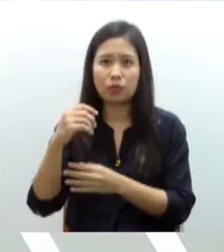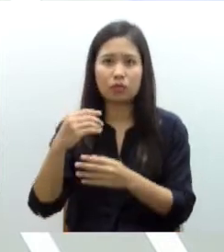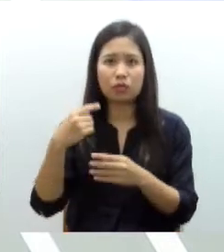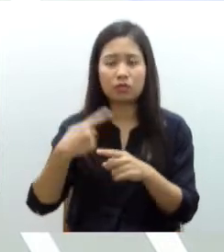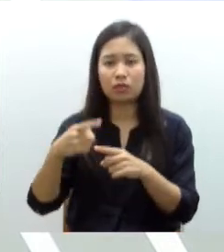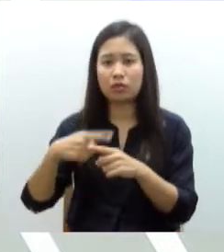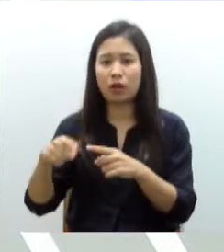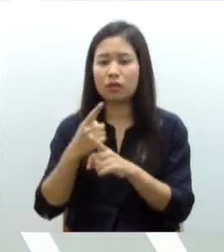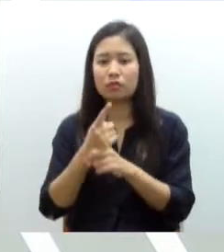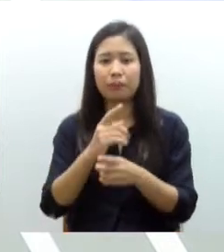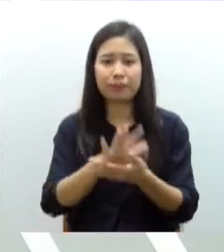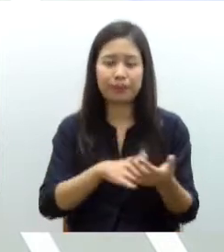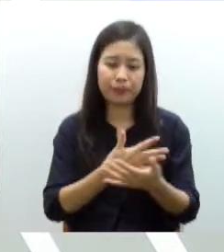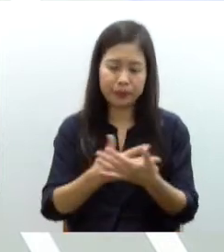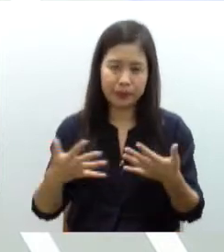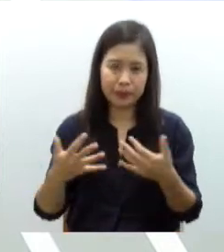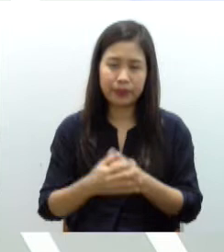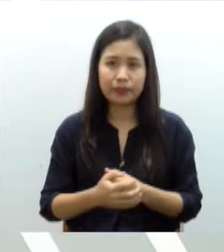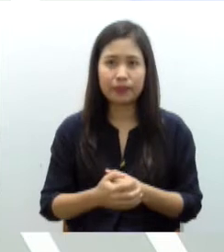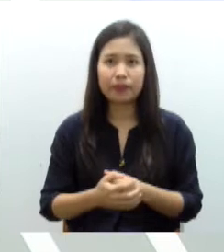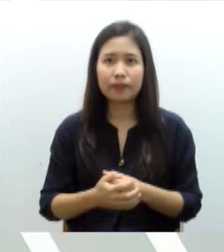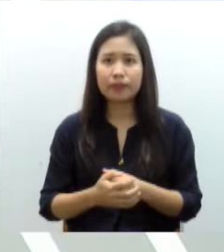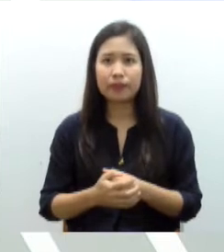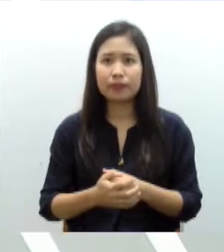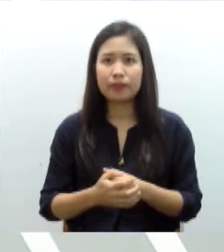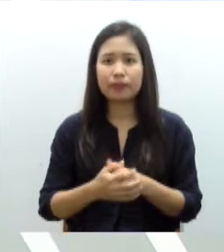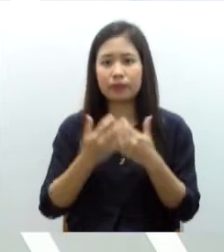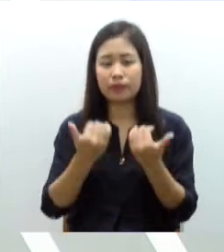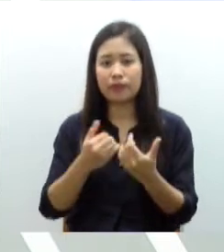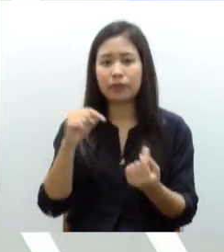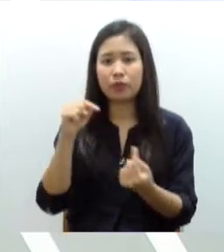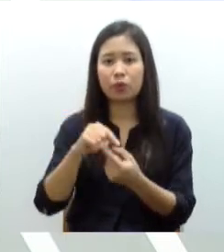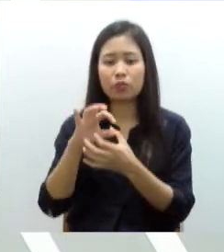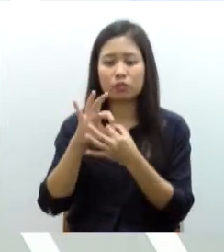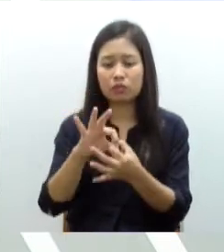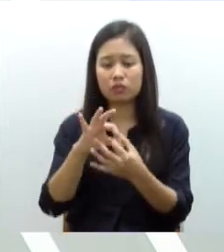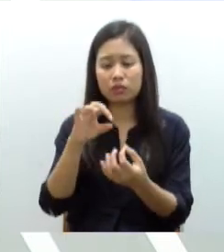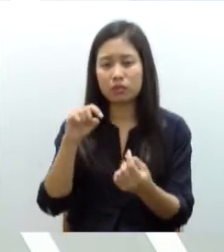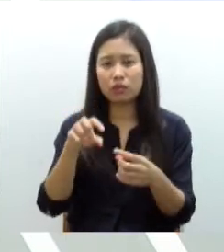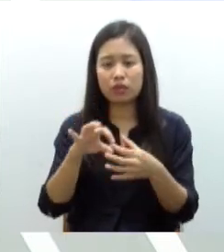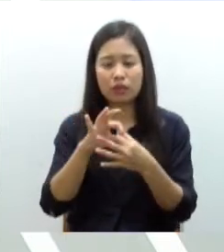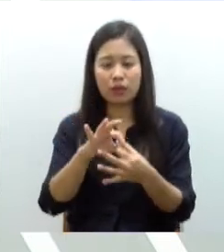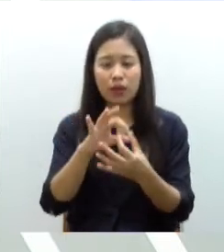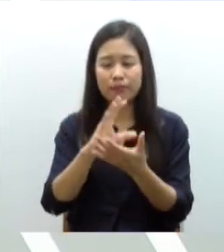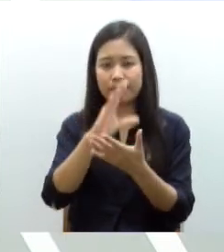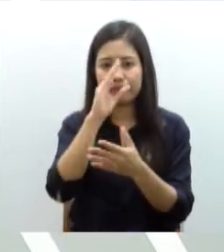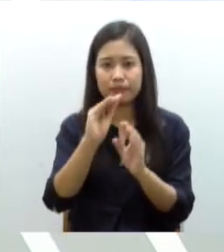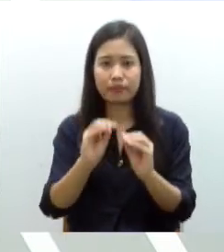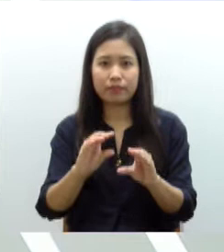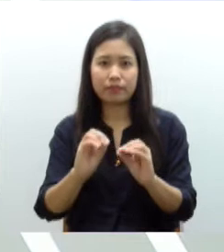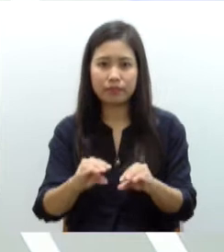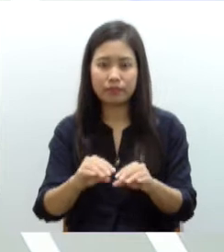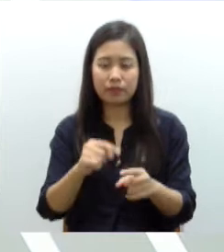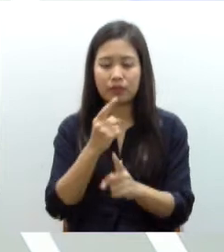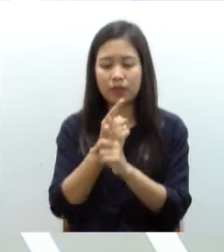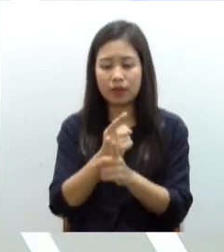ยุทธศาสตร์ชาติครับทราบว่ามีแผนแม่บทนะครับในส่วนของที่ดำเนินการที่เกี่ยวข้องกับการดำเนินการของปปช.นี่คือแผนแม่บทตัวใดครับท่านครับ ก็อย่างที่เรียนนะฮะ